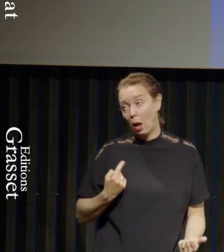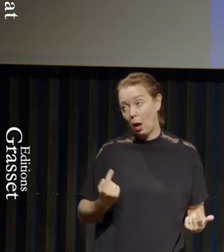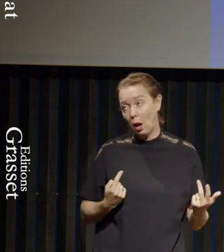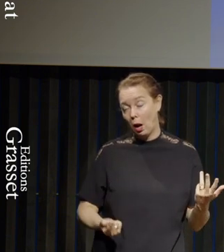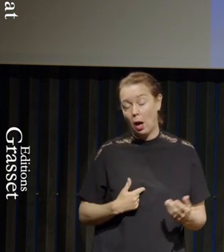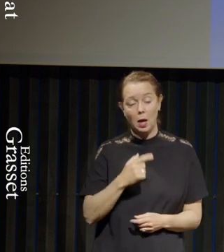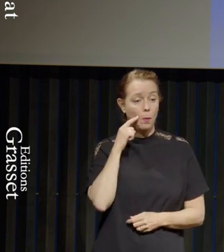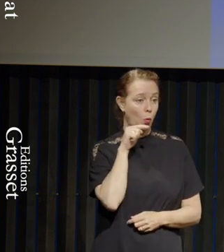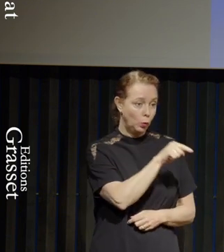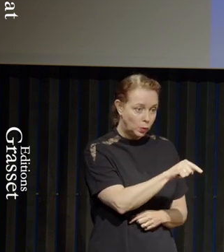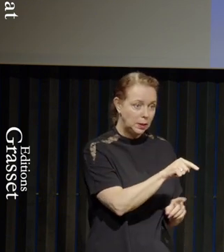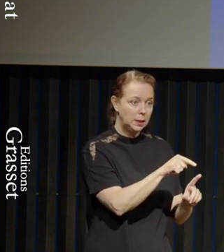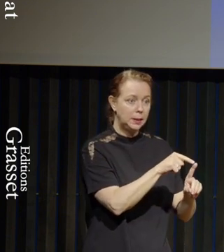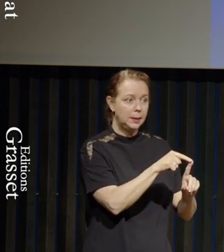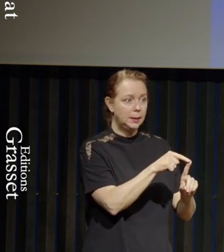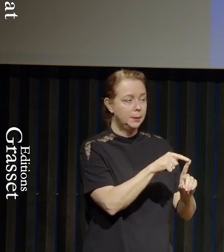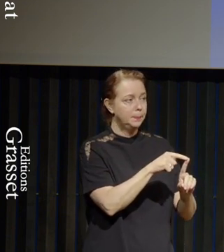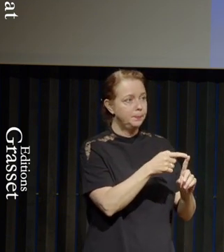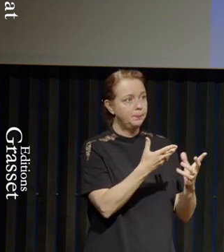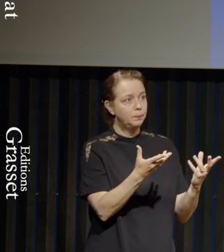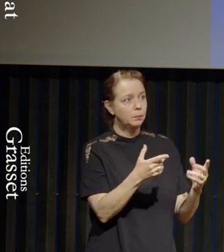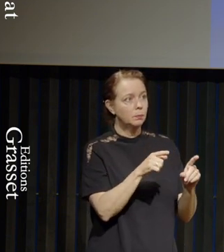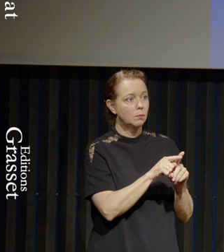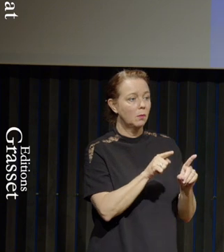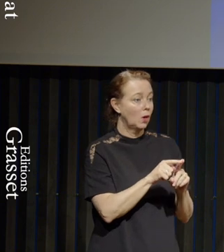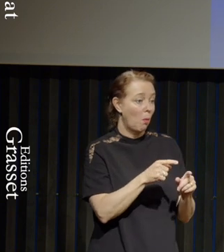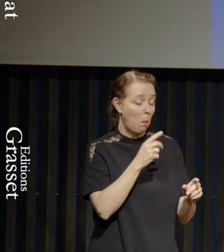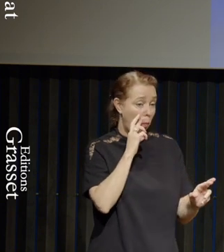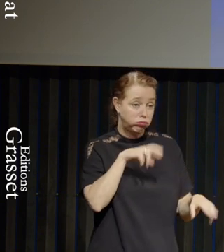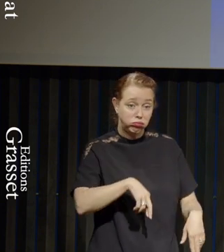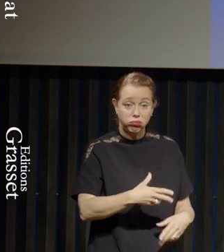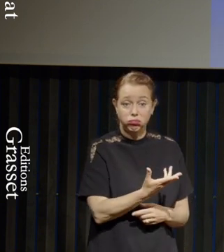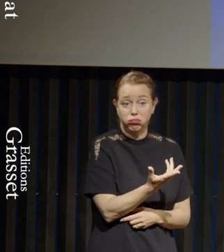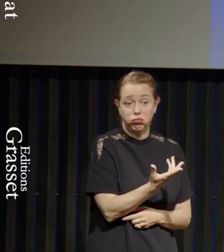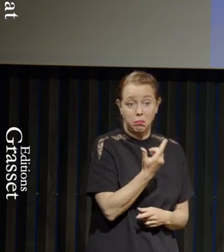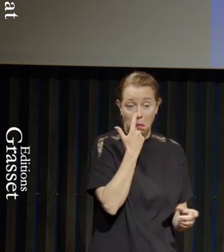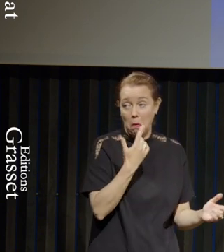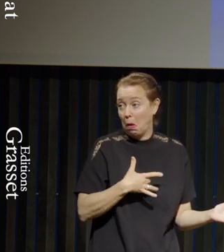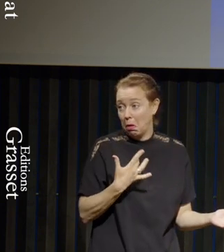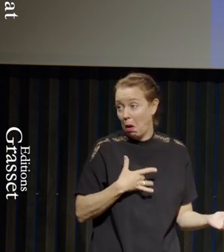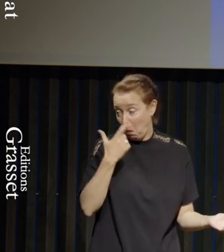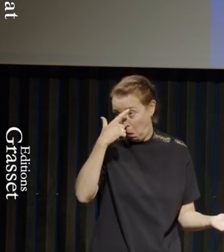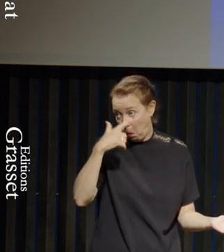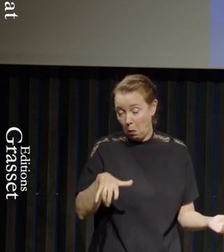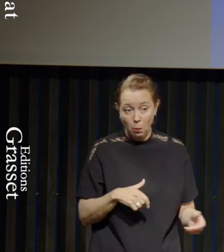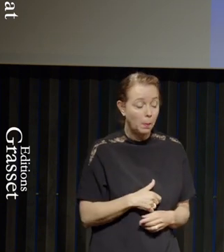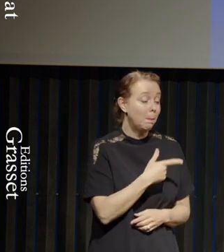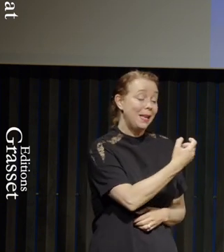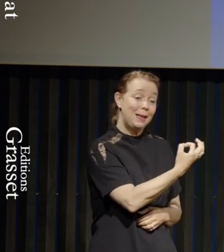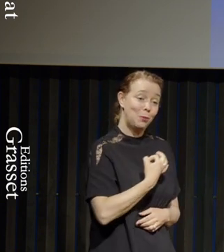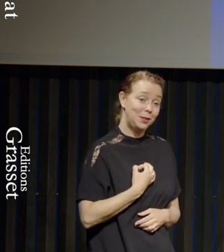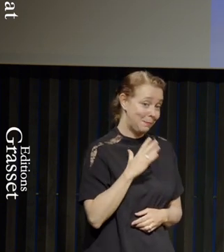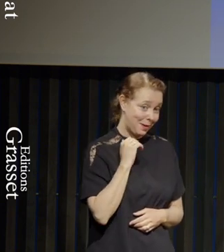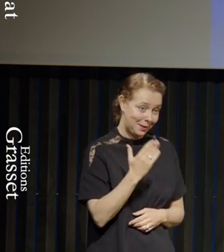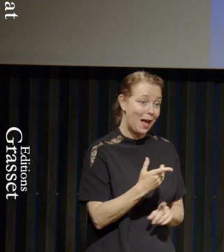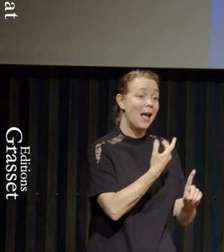devenu quelque chose, finalement, de stérile, sans intérêt. Et il me le dit à sa façon, puisqu'il me